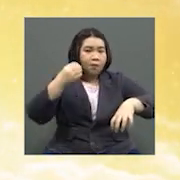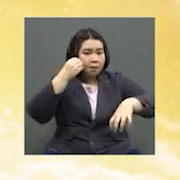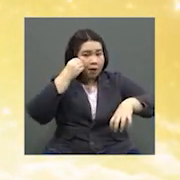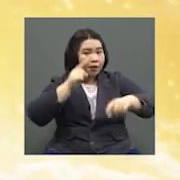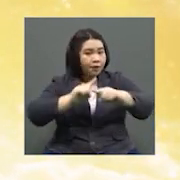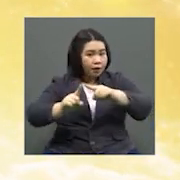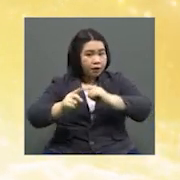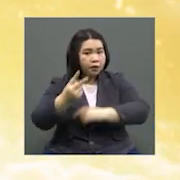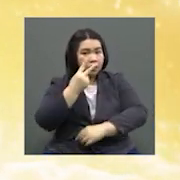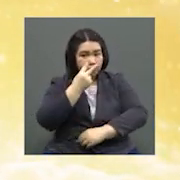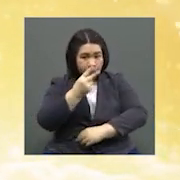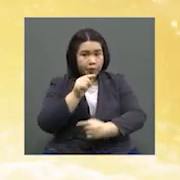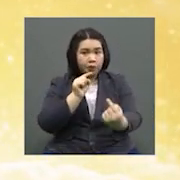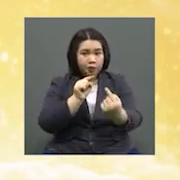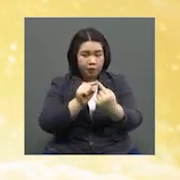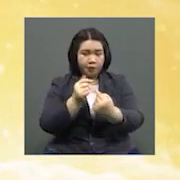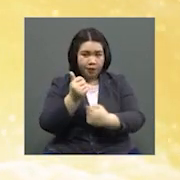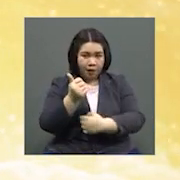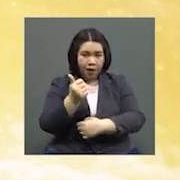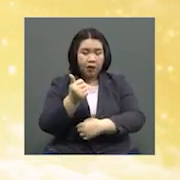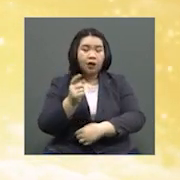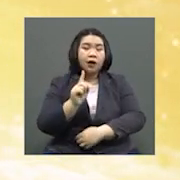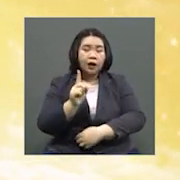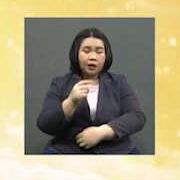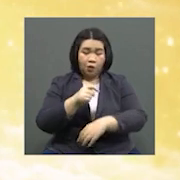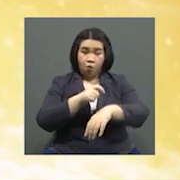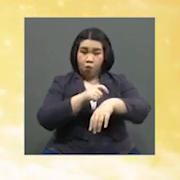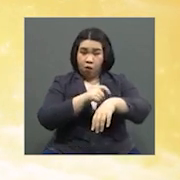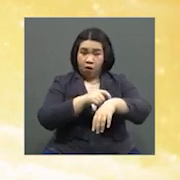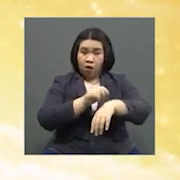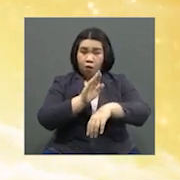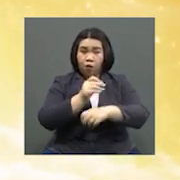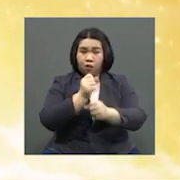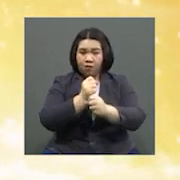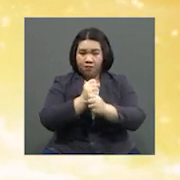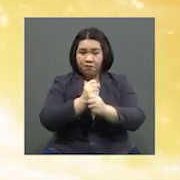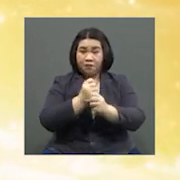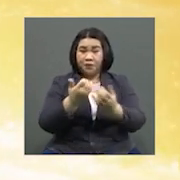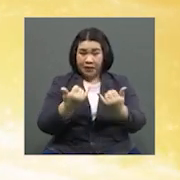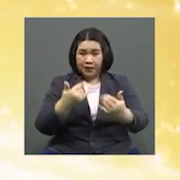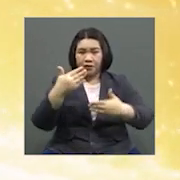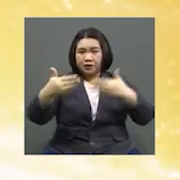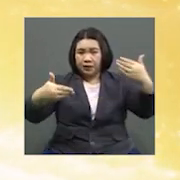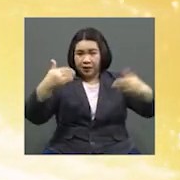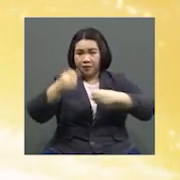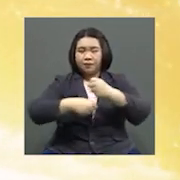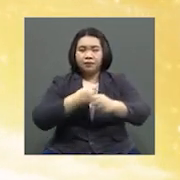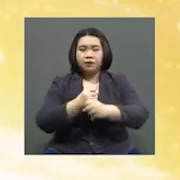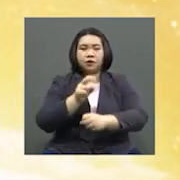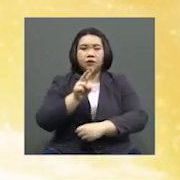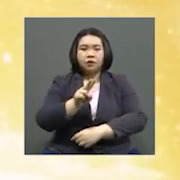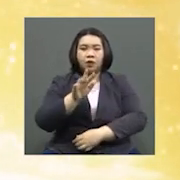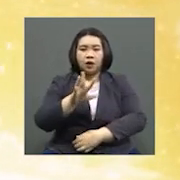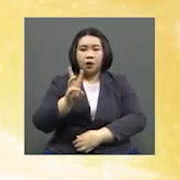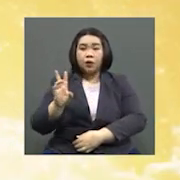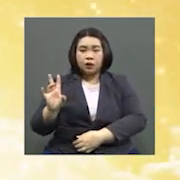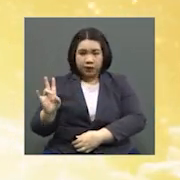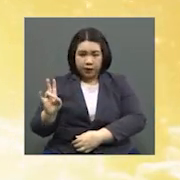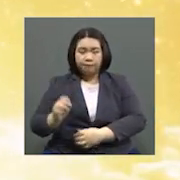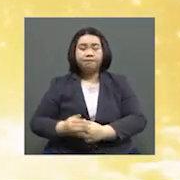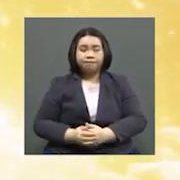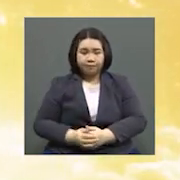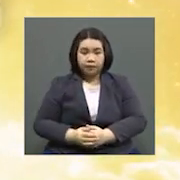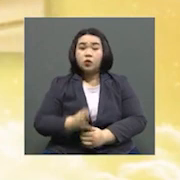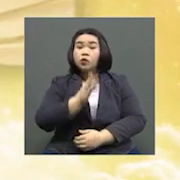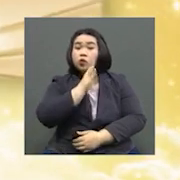ราชสักการะรวมทั้งประดับธงชาติไทยธงตราสัญลักษณ์งานเฉลิมพระเกียรติพระบาทสมเด็จพระเจ้าอยู่หัว